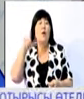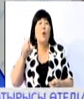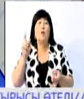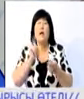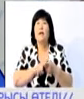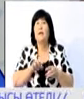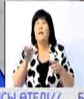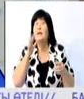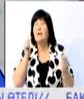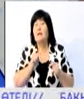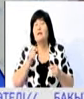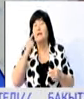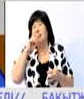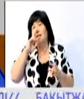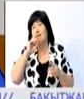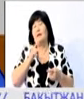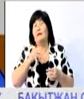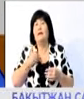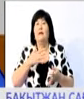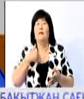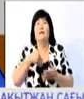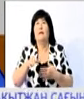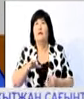арқасында дер кезінде теріс ойынан арылған.